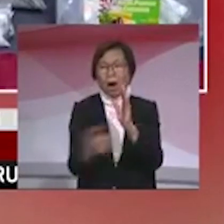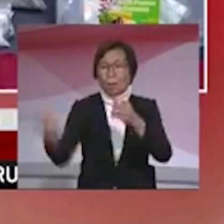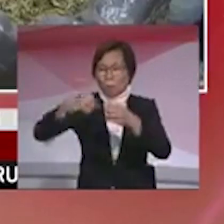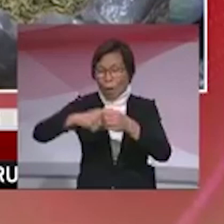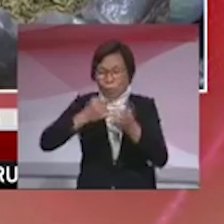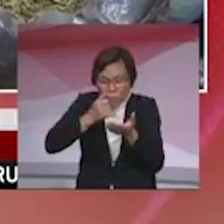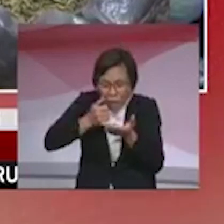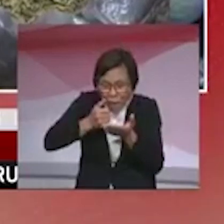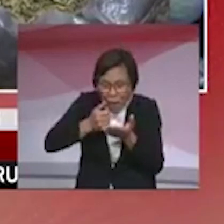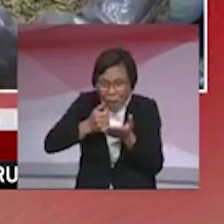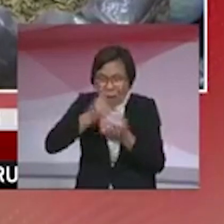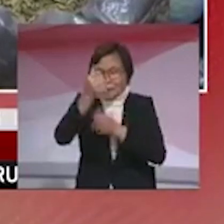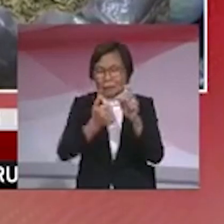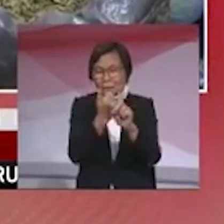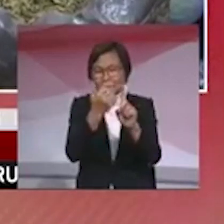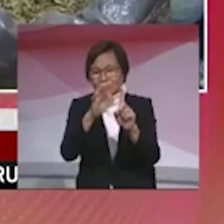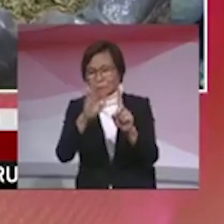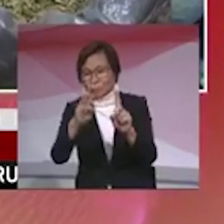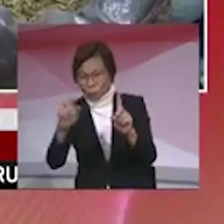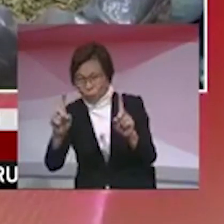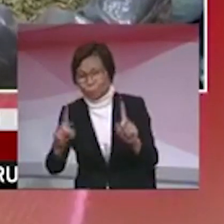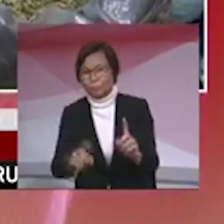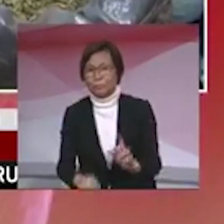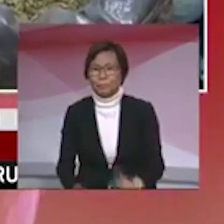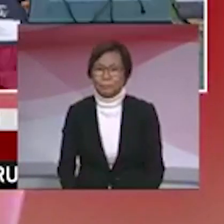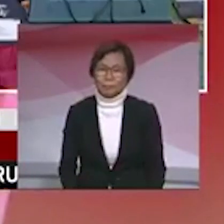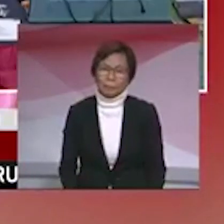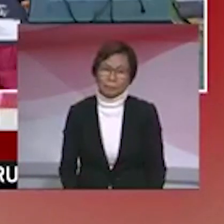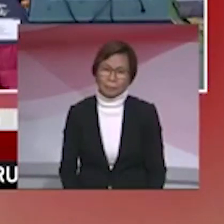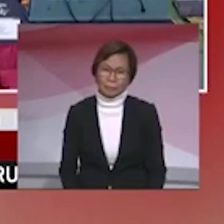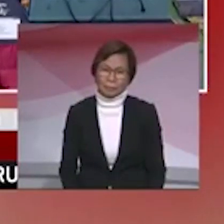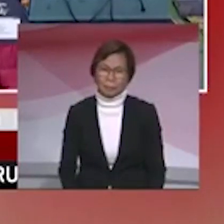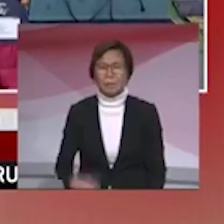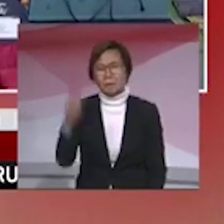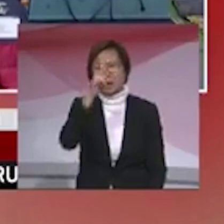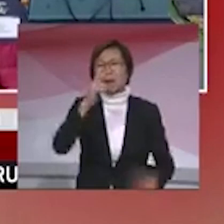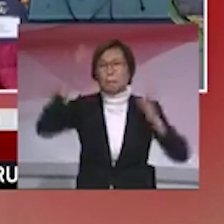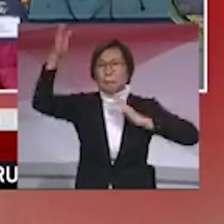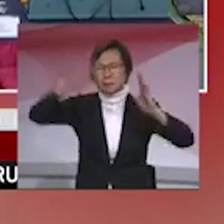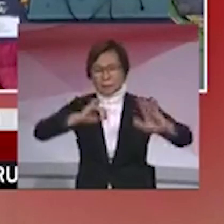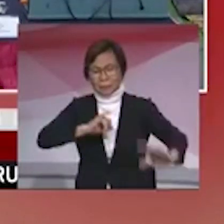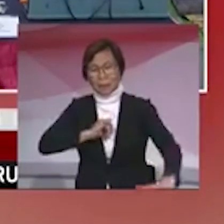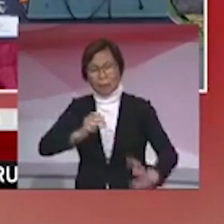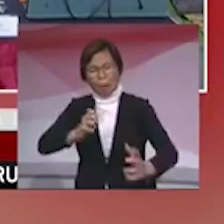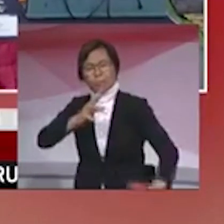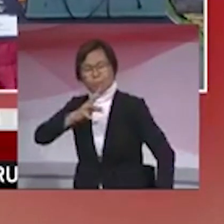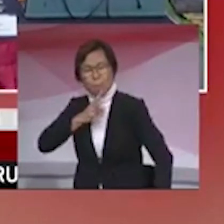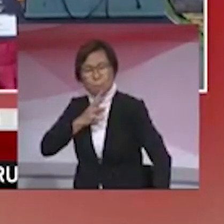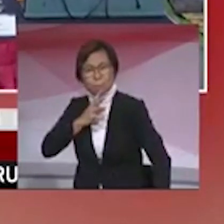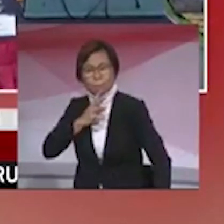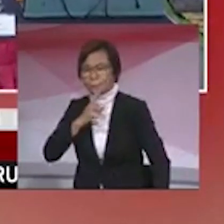dadah narkotik 1961 di dph kerajaan Saya ingin tegaskan